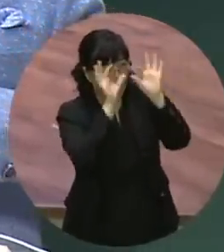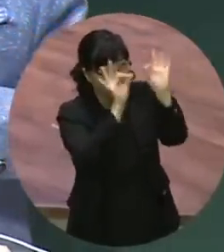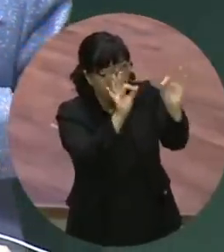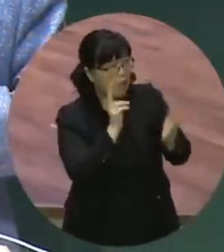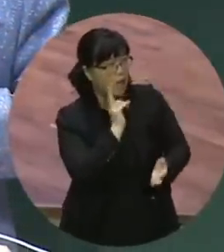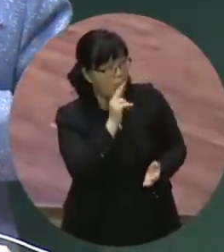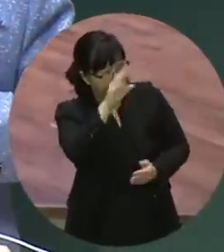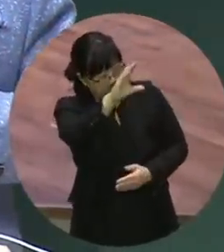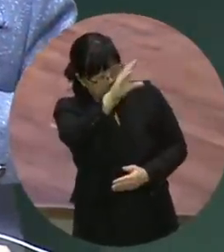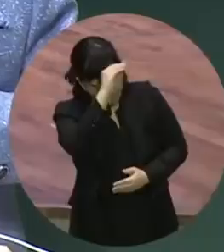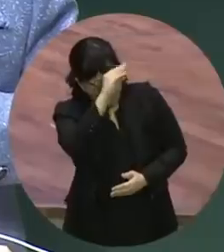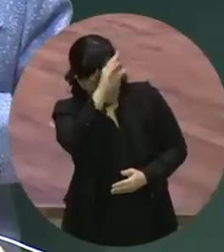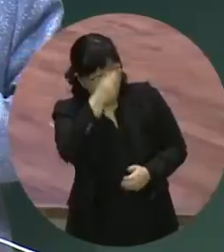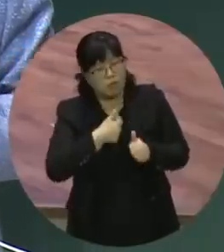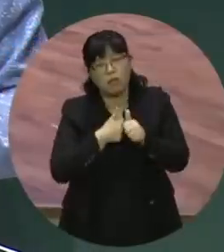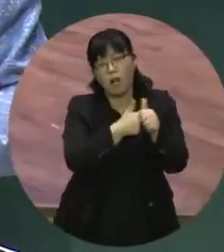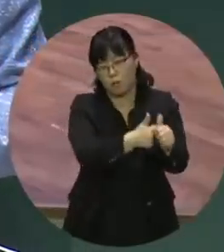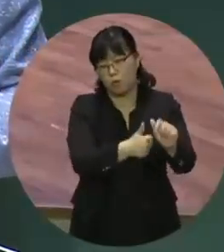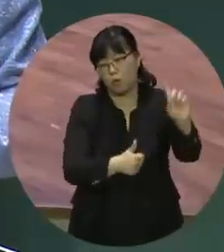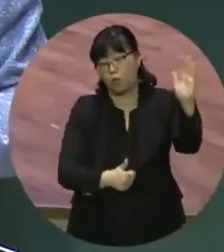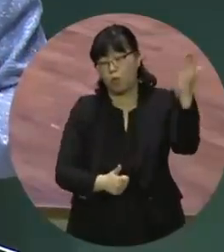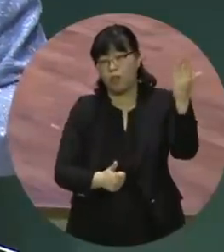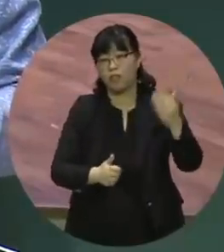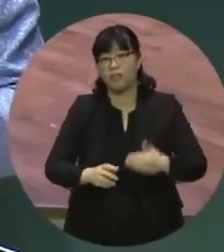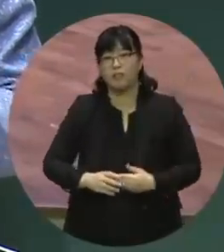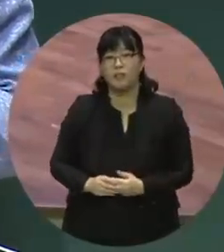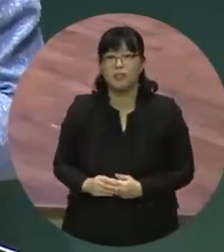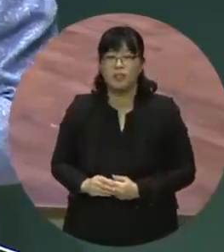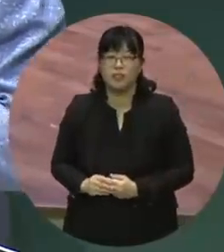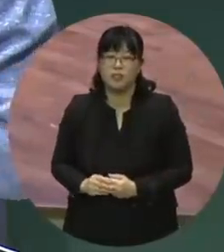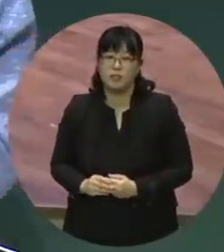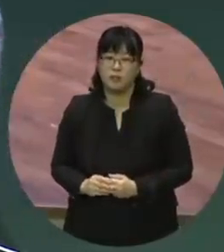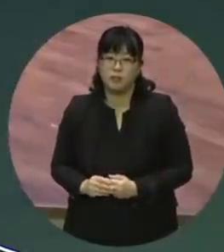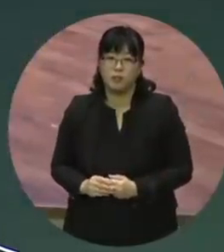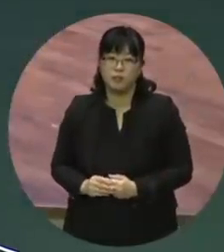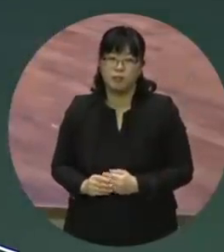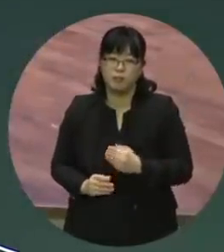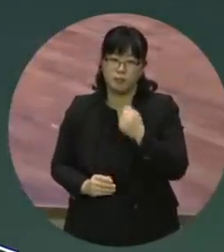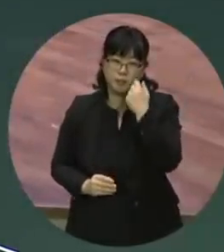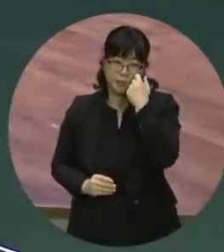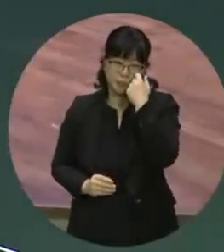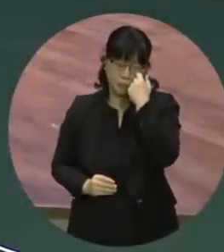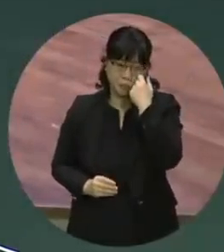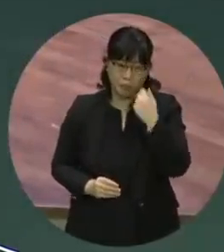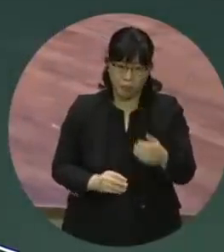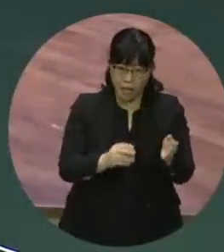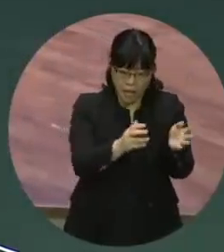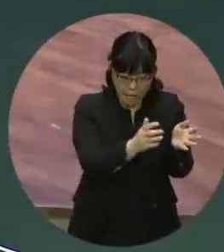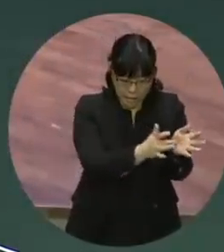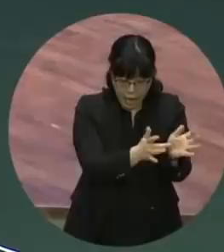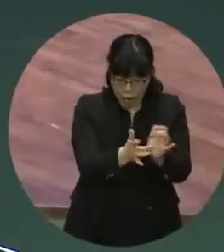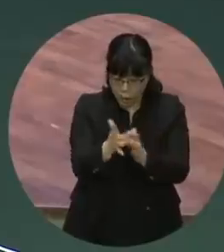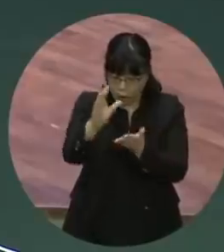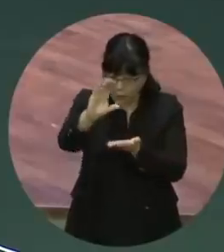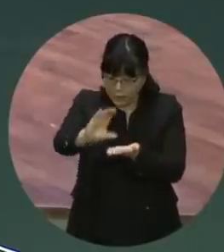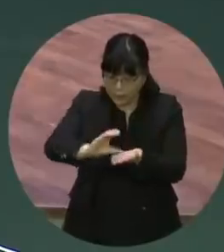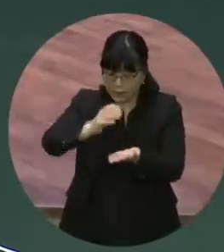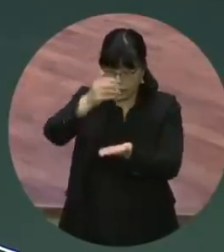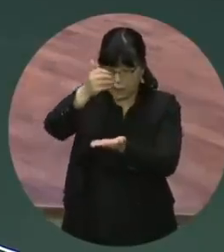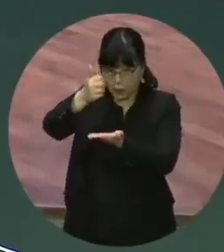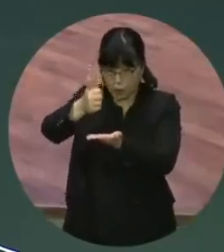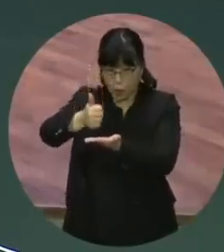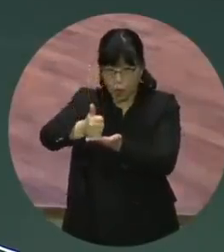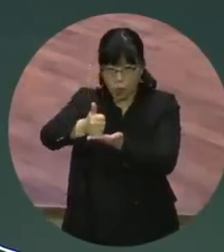그렇게 다른 거 하면 안 된단 말이에요. 그래서 이게 무엇을 의미합니까? 예수 그리스도의 각인